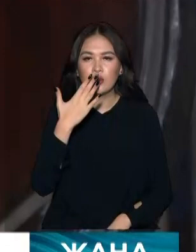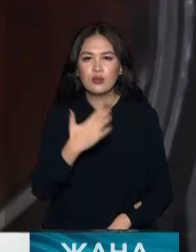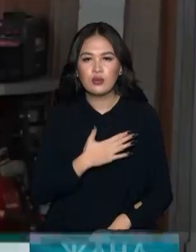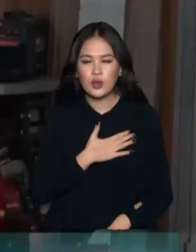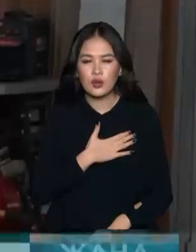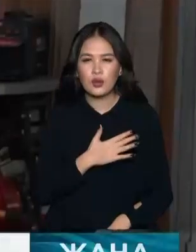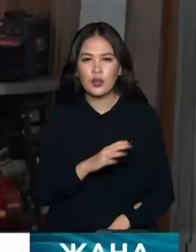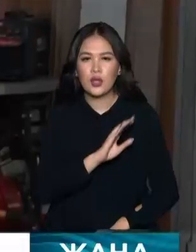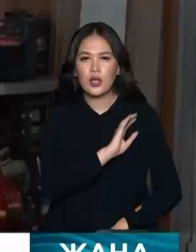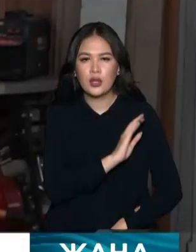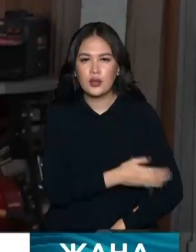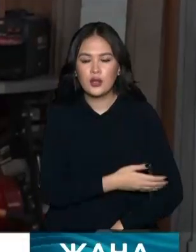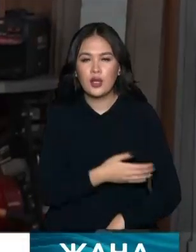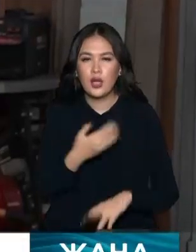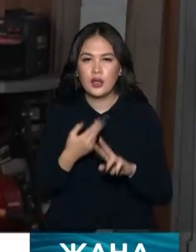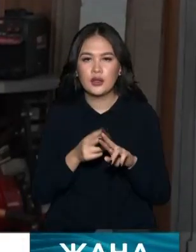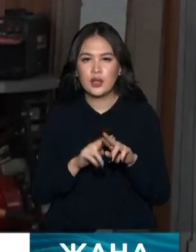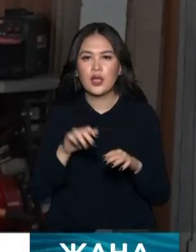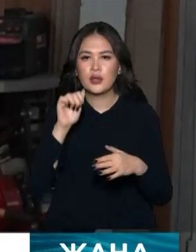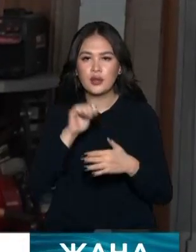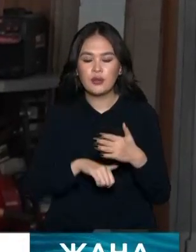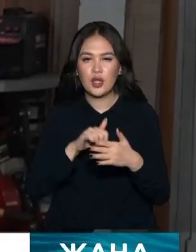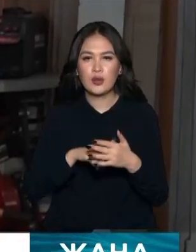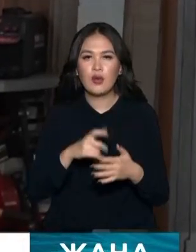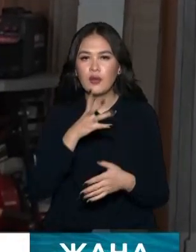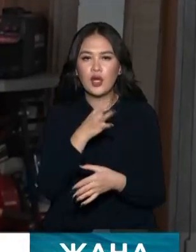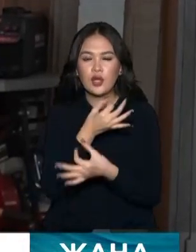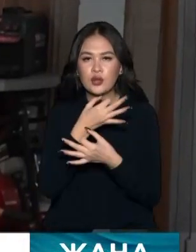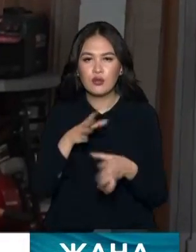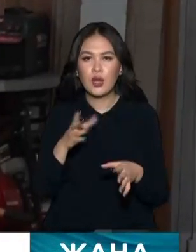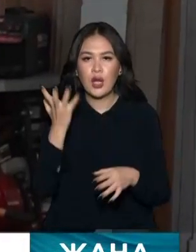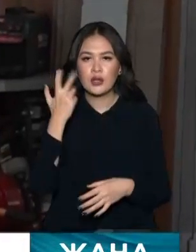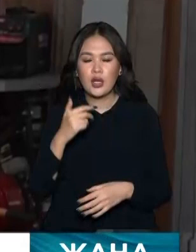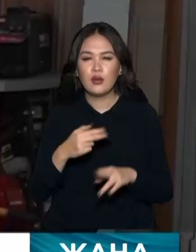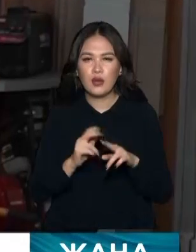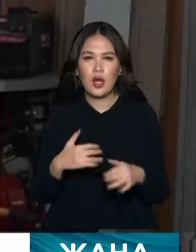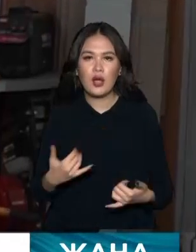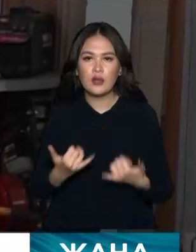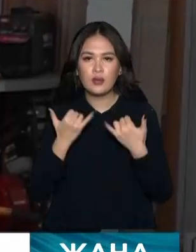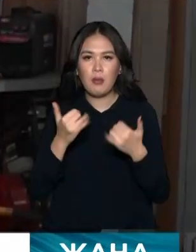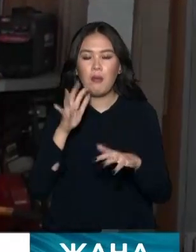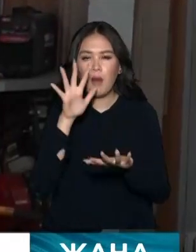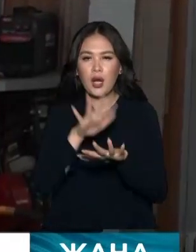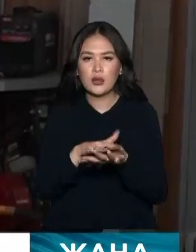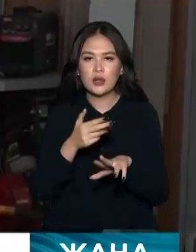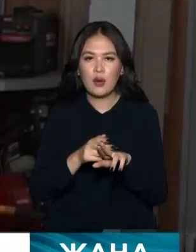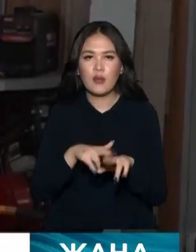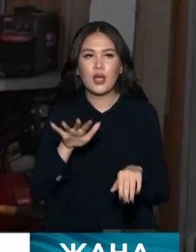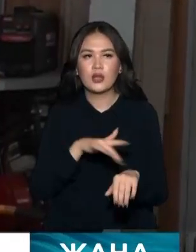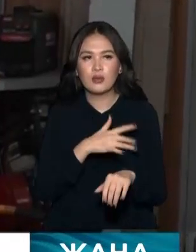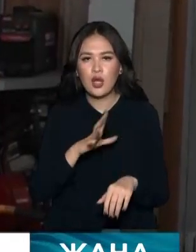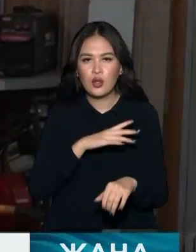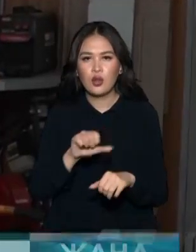бұл іс қатты ұнайтынын түсіндім. Сол себепті бос уақытымның барлығын осы іске арнағым келді. Банктегі қызметімді